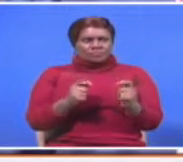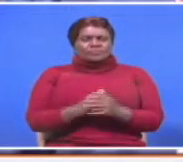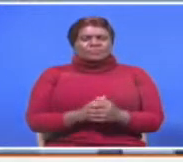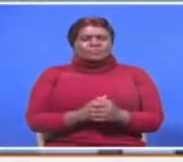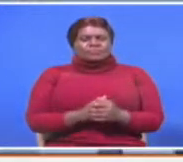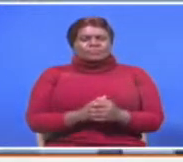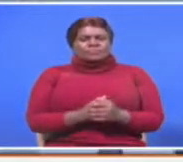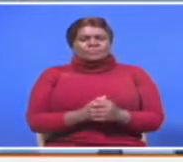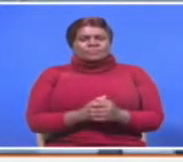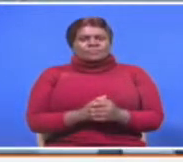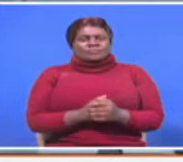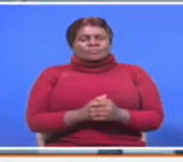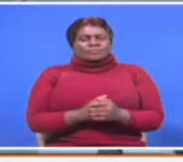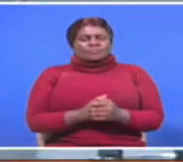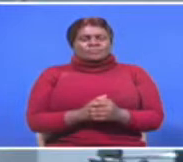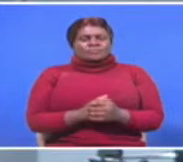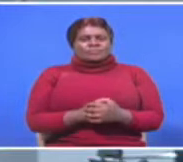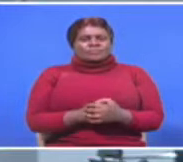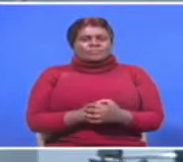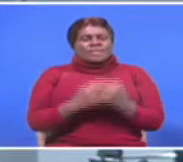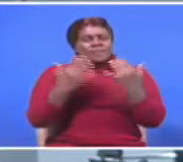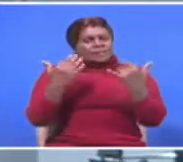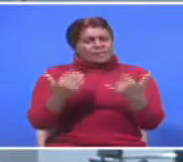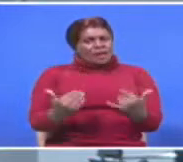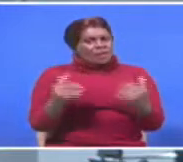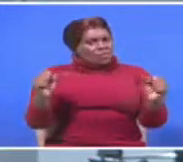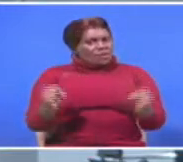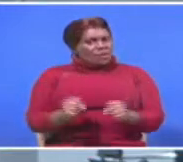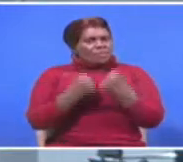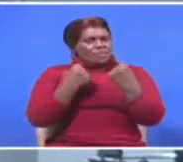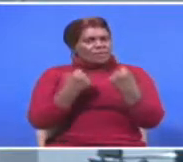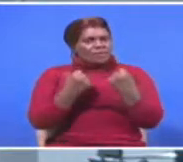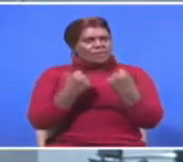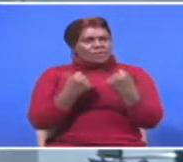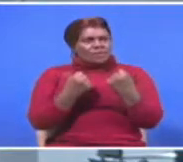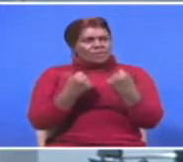Na sasa imebainika kwamba angalau masomo matano yata